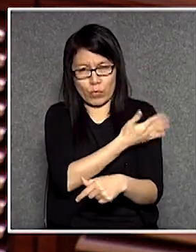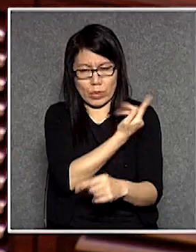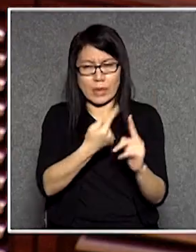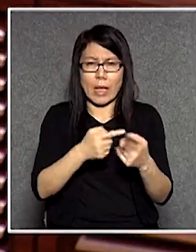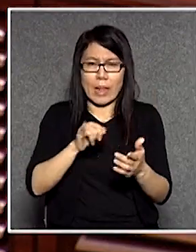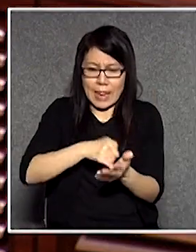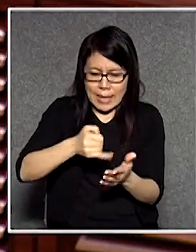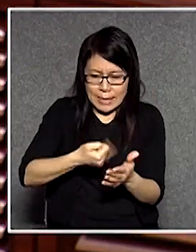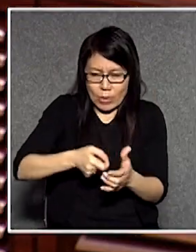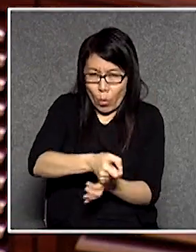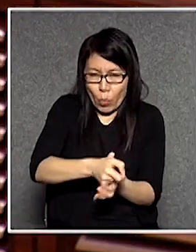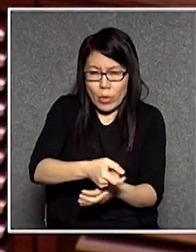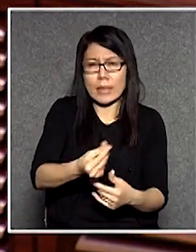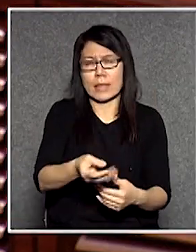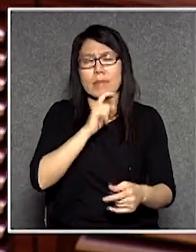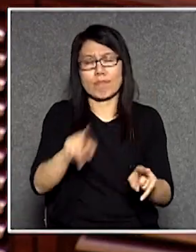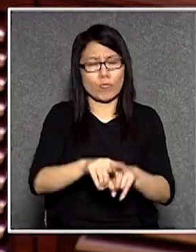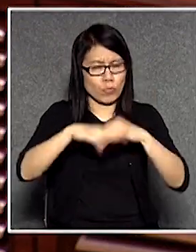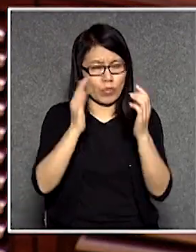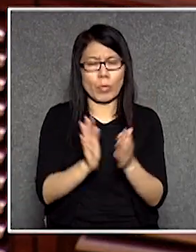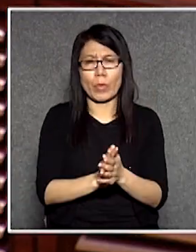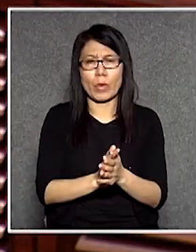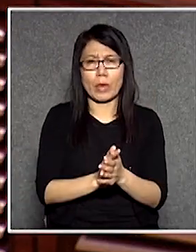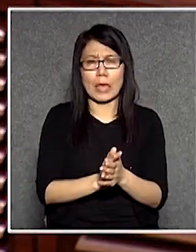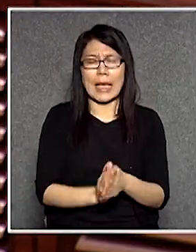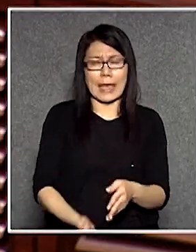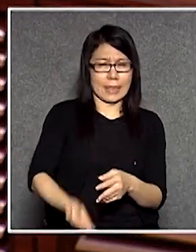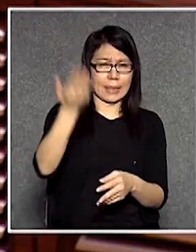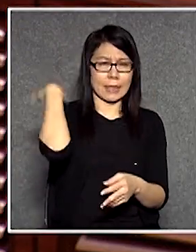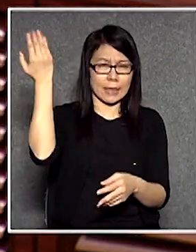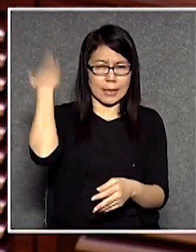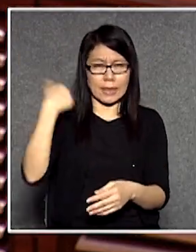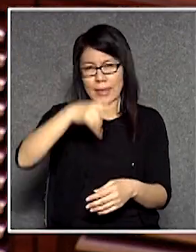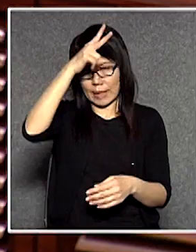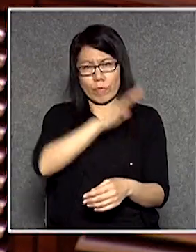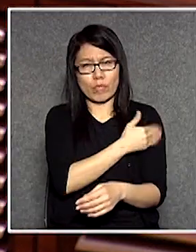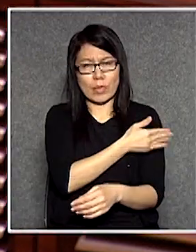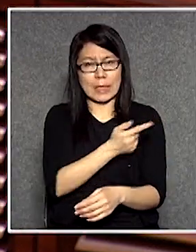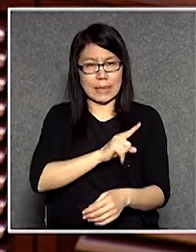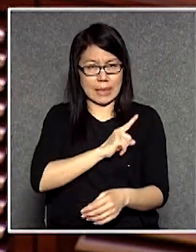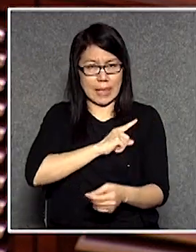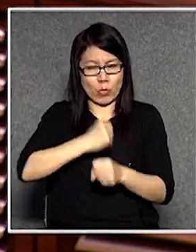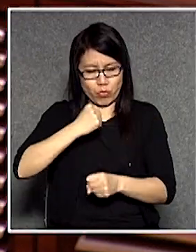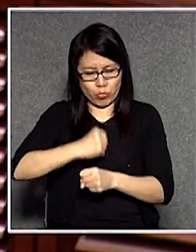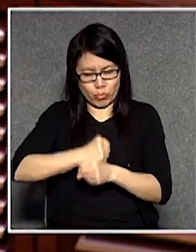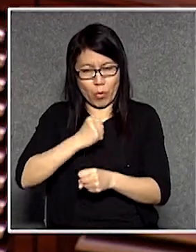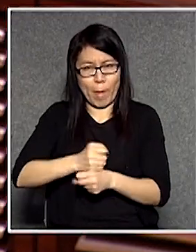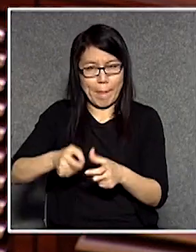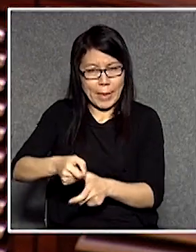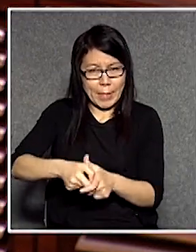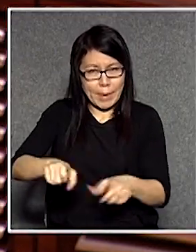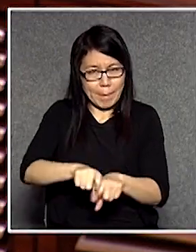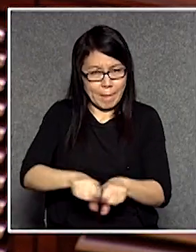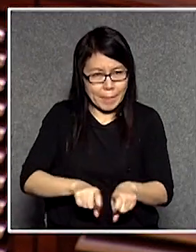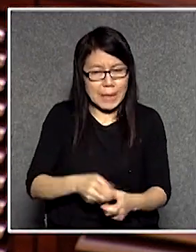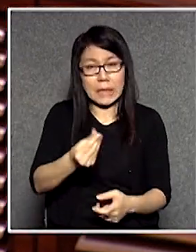息。這些是早期公務員自己在職時供款的錢來